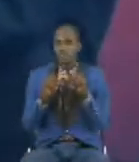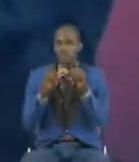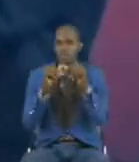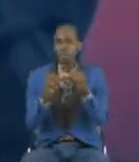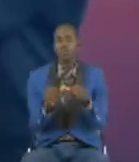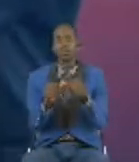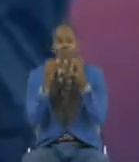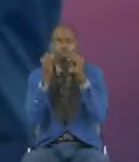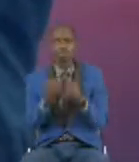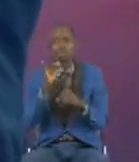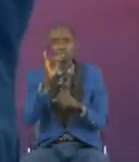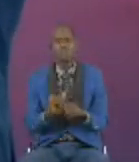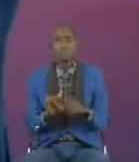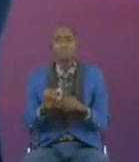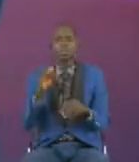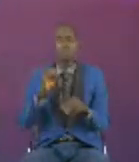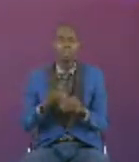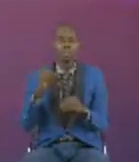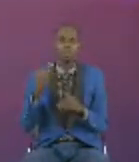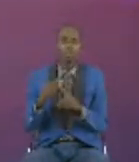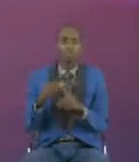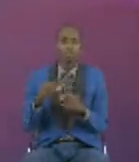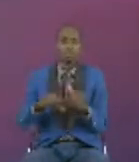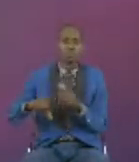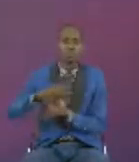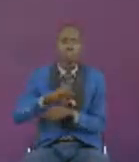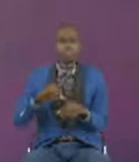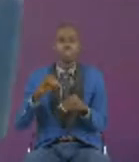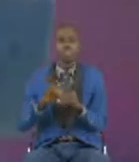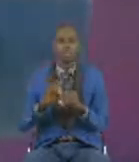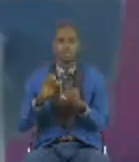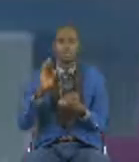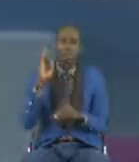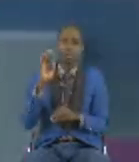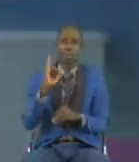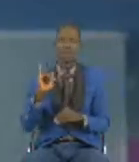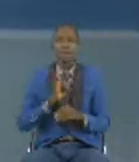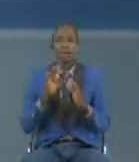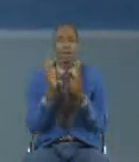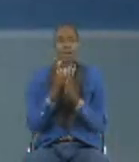persévéraient dans l'enseignement des apôtres, dans la communion fraternelle, dans la fraction du pain et